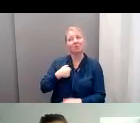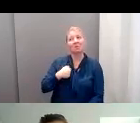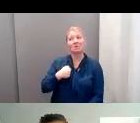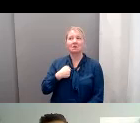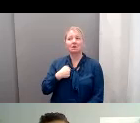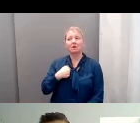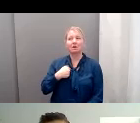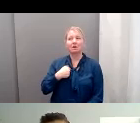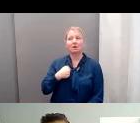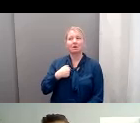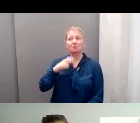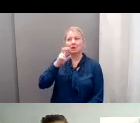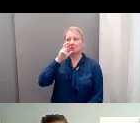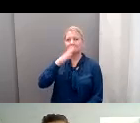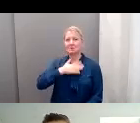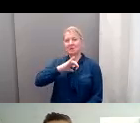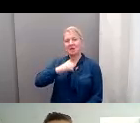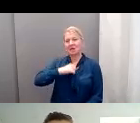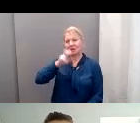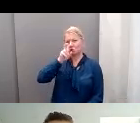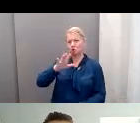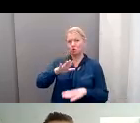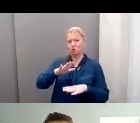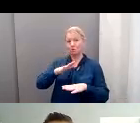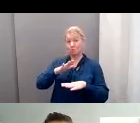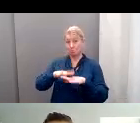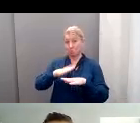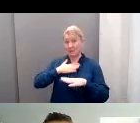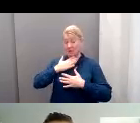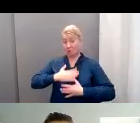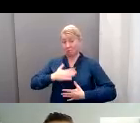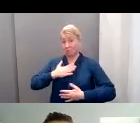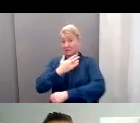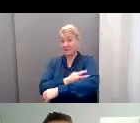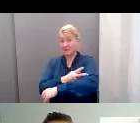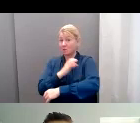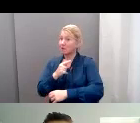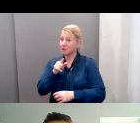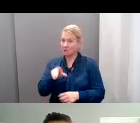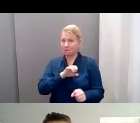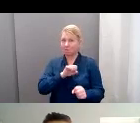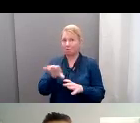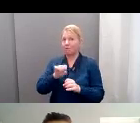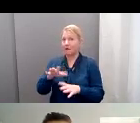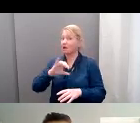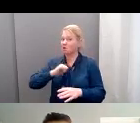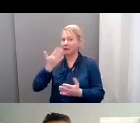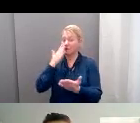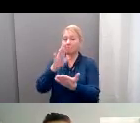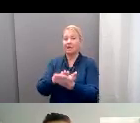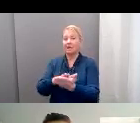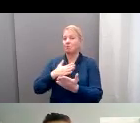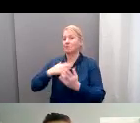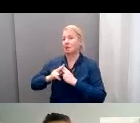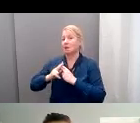har skapat stora spår i ens identitet och självbild som påverkar relationer